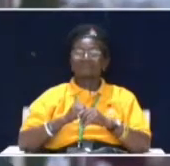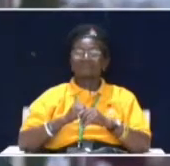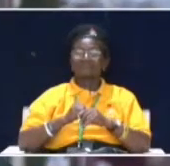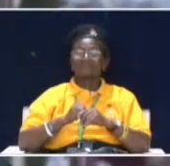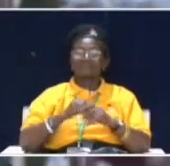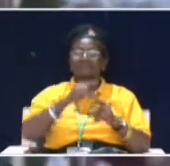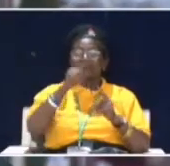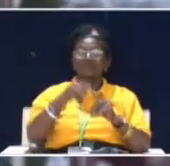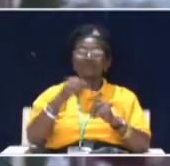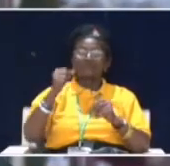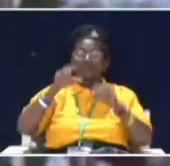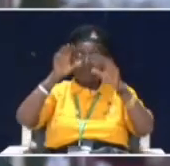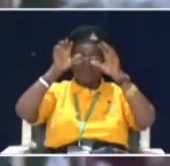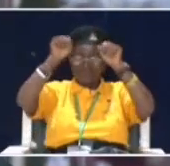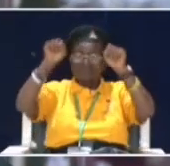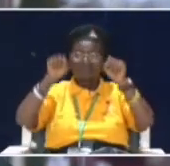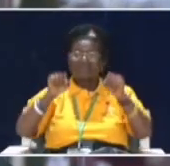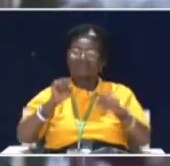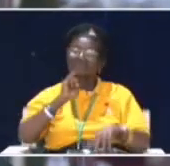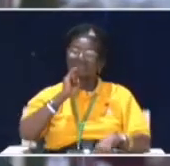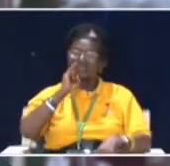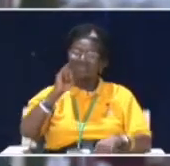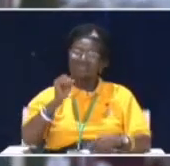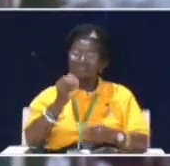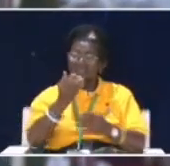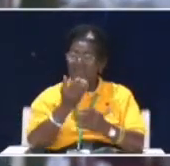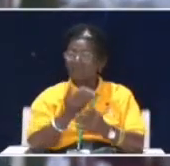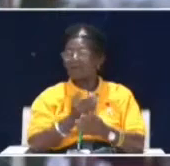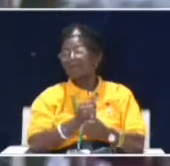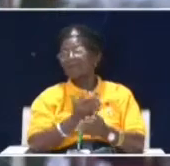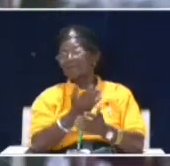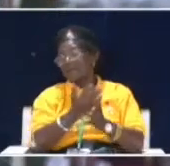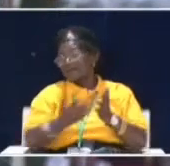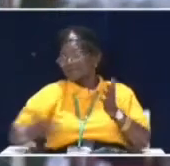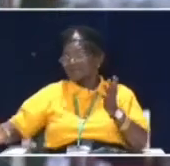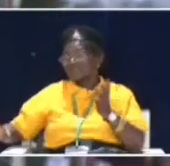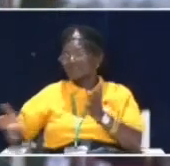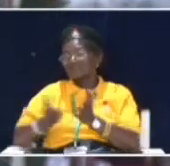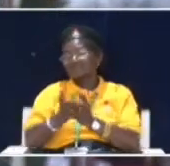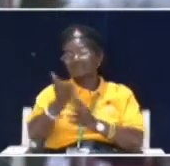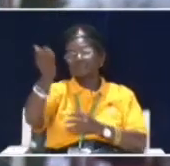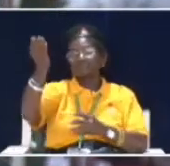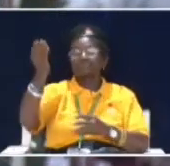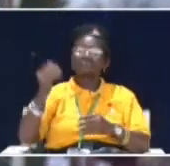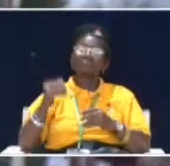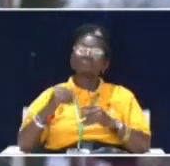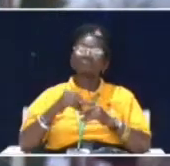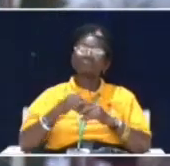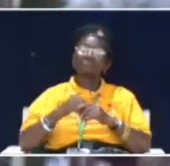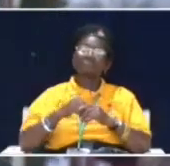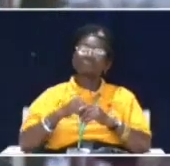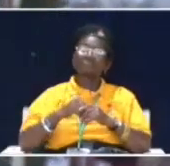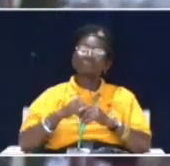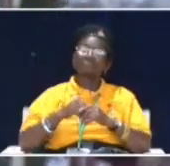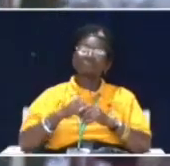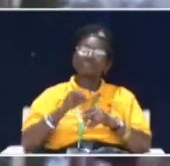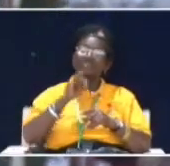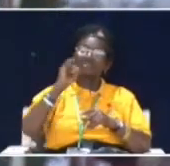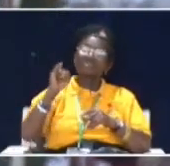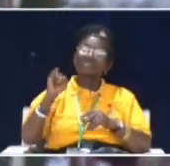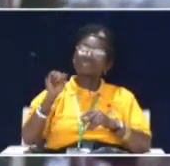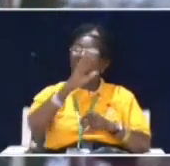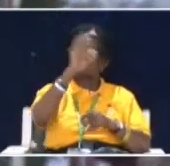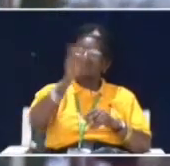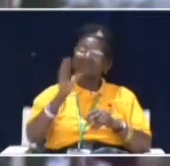When the president is passing through. Nígbà tí ààrẹ bá ń kọjá. There's never anything